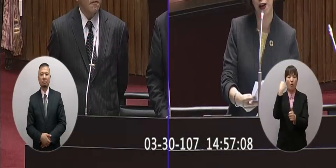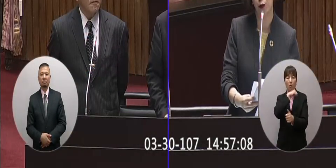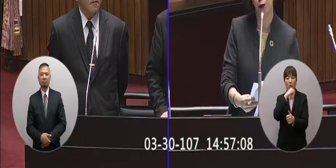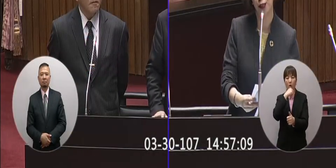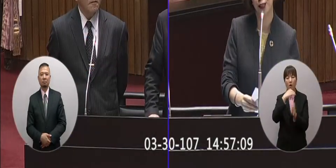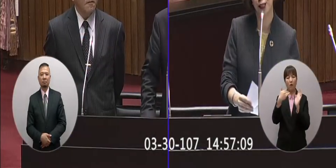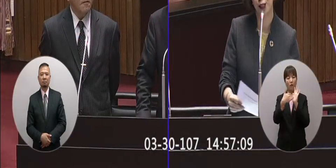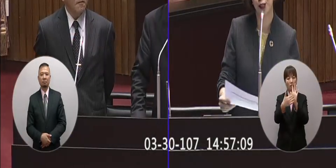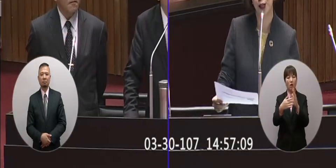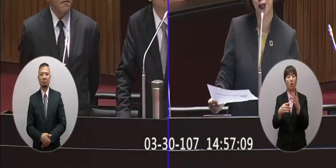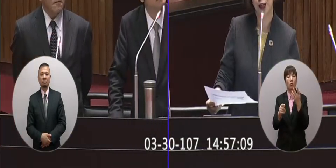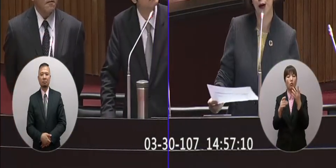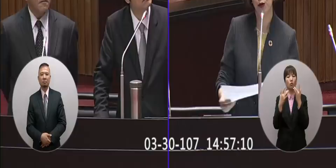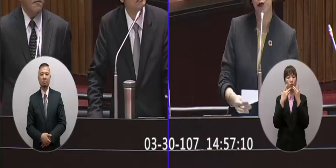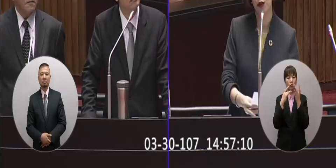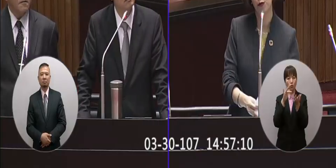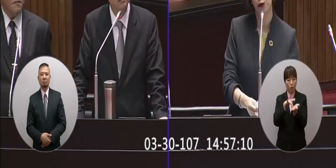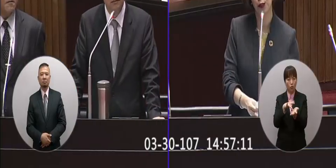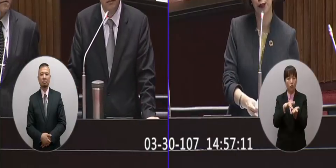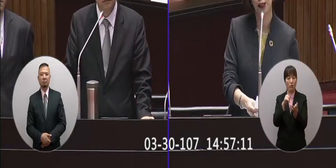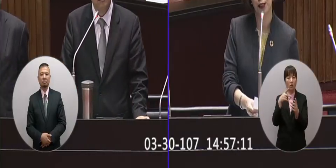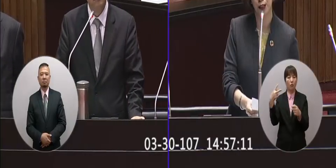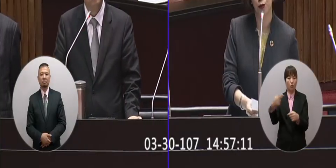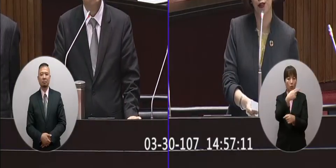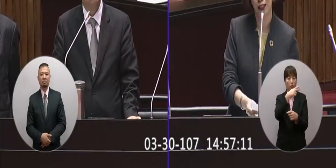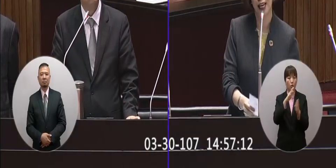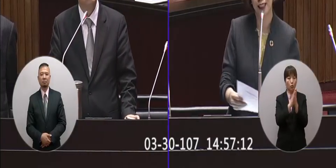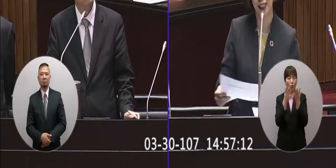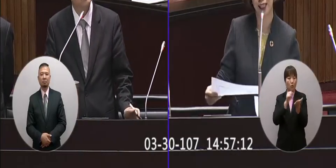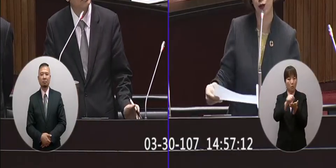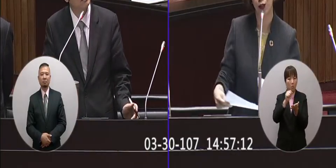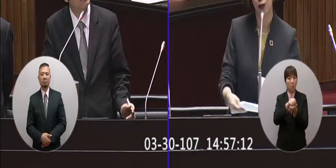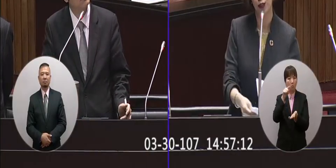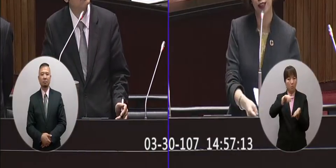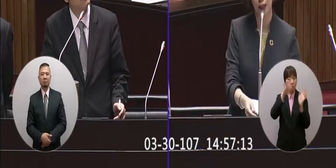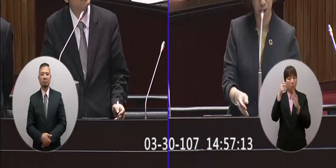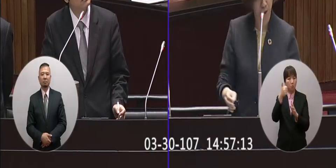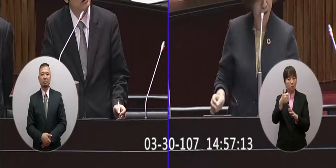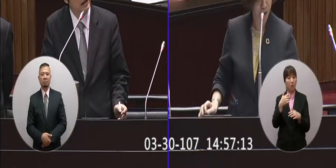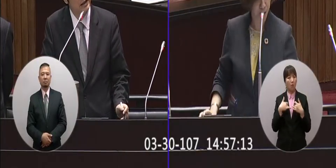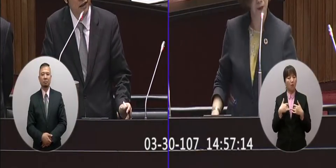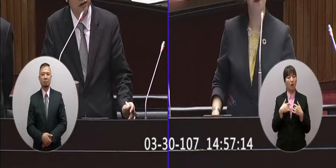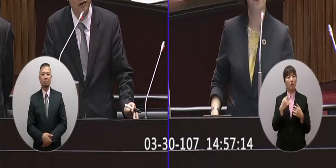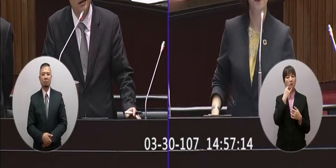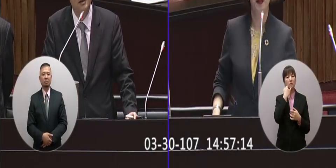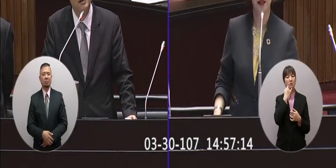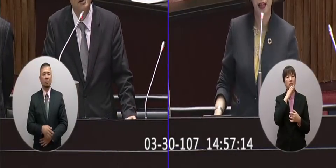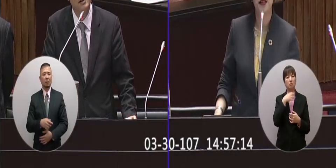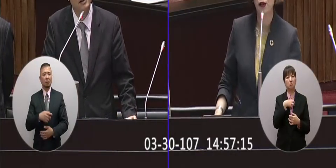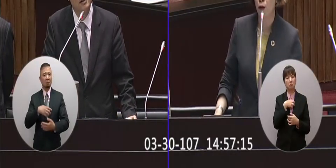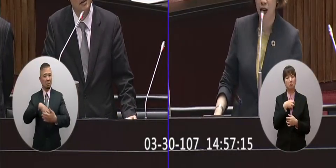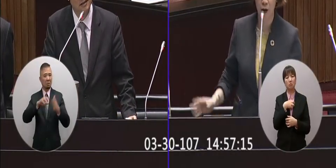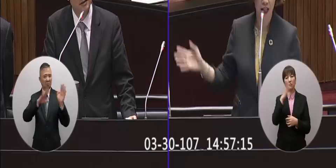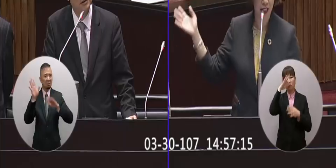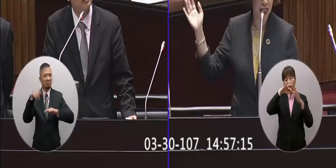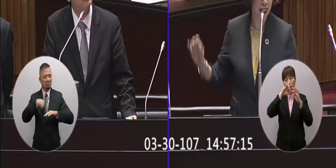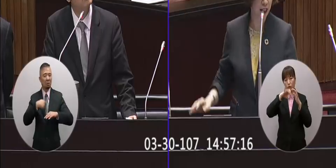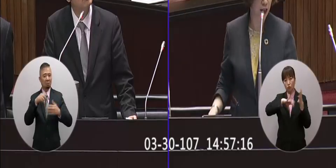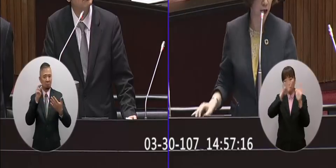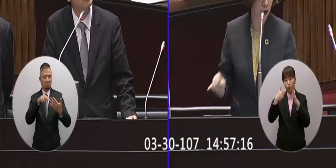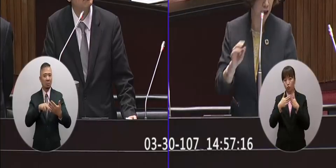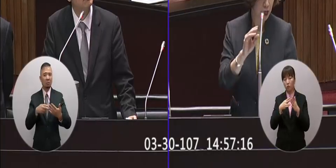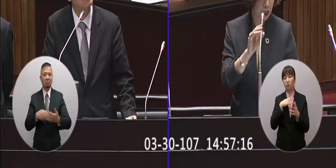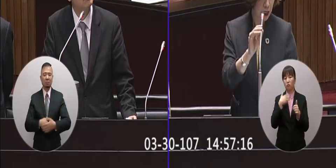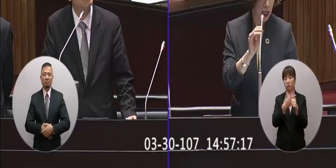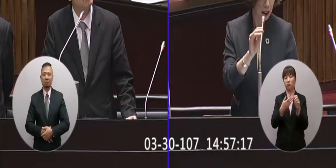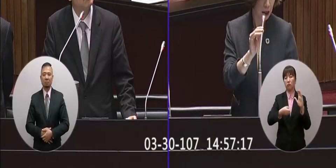做反毒跟戒制，他们做了这么多的小册子，你觉得是开心还是觉得忧心啊？ 看内容， 看内容嘛，我让你看一下